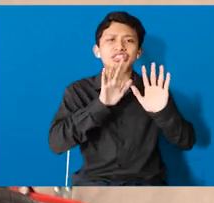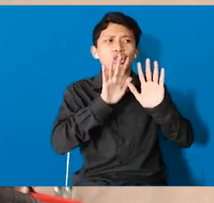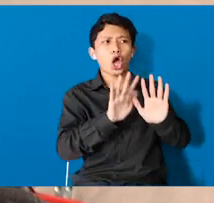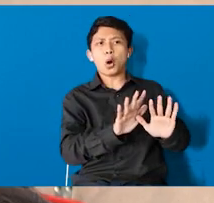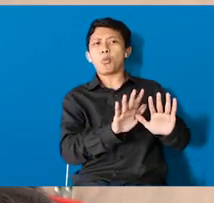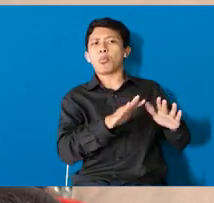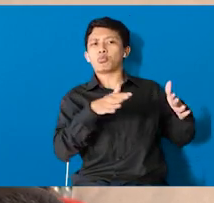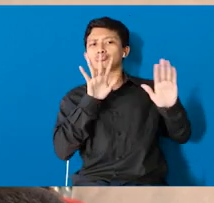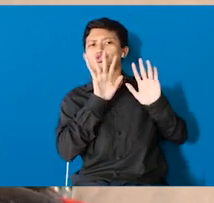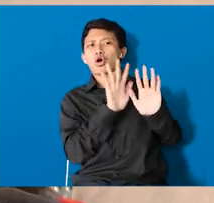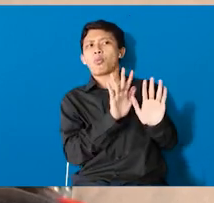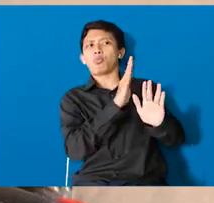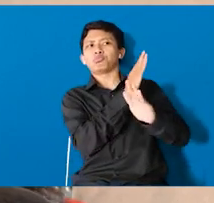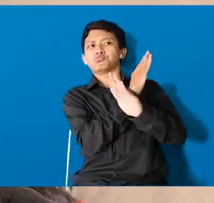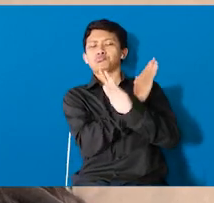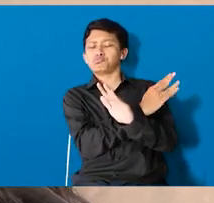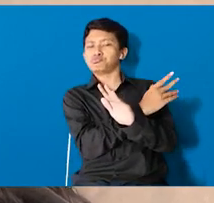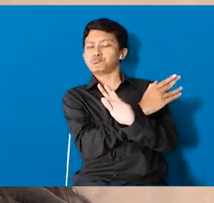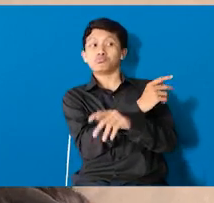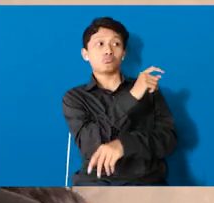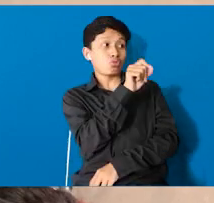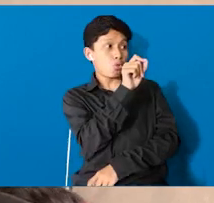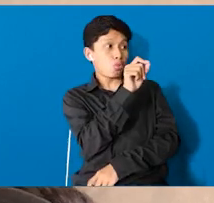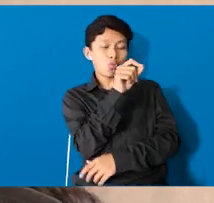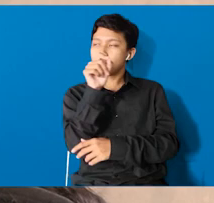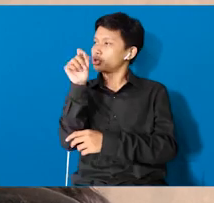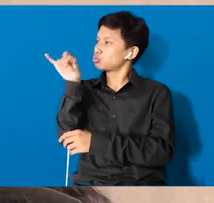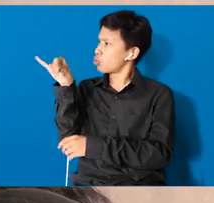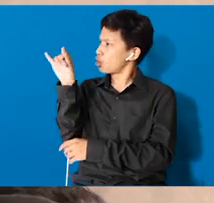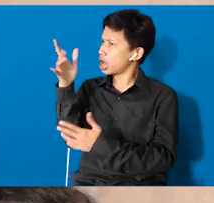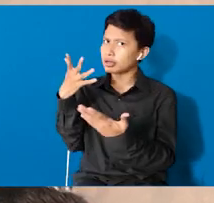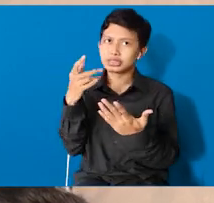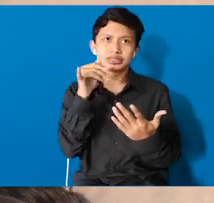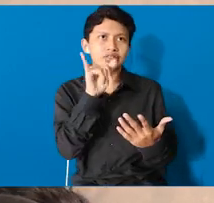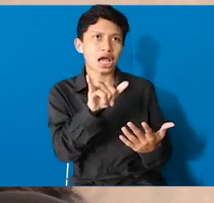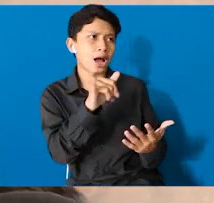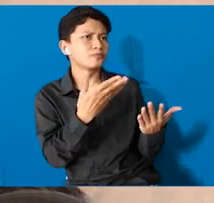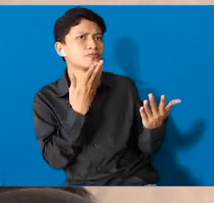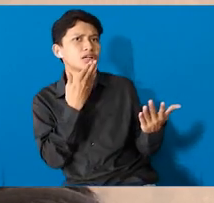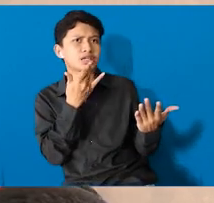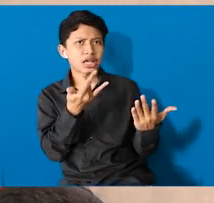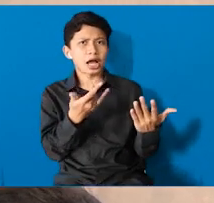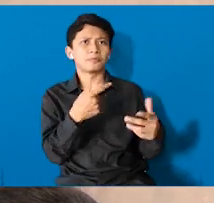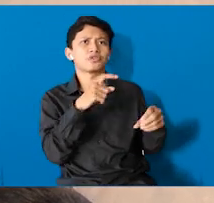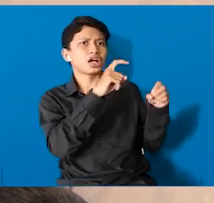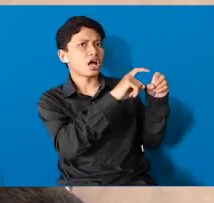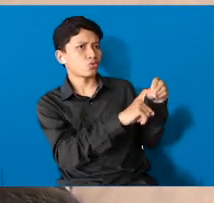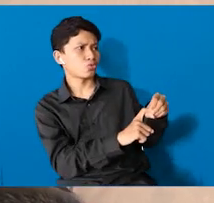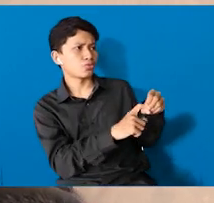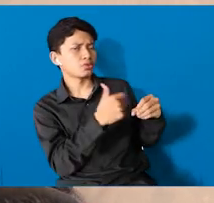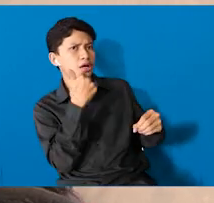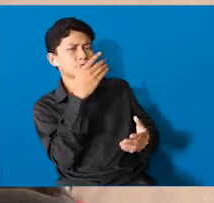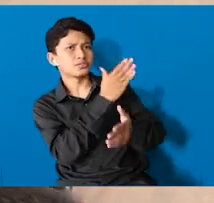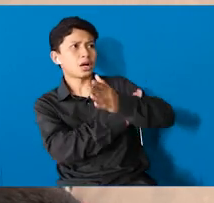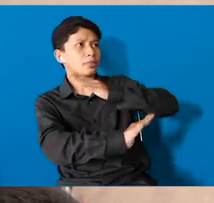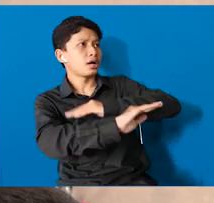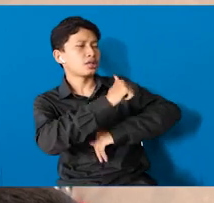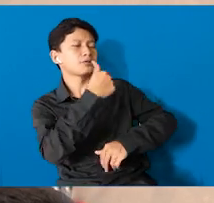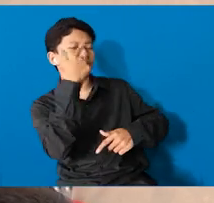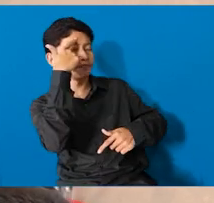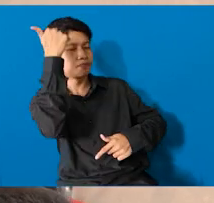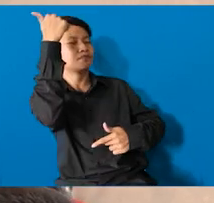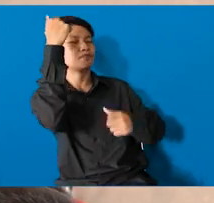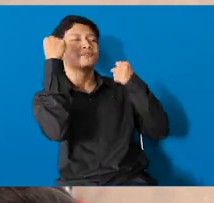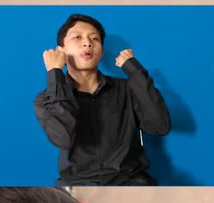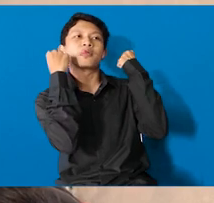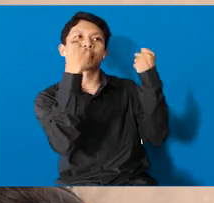stop. Betul enggak? Nah, jika Bapak Ibu teman-teman disabilitas ini merasa bahwa kesehatan itu